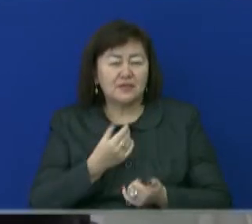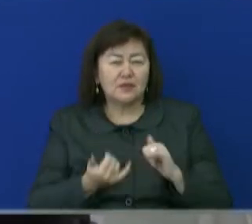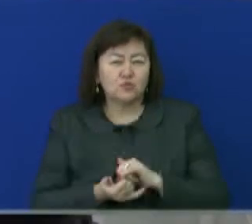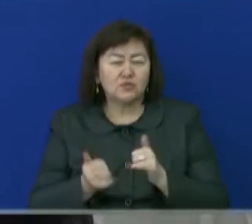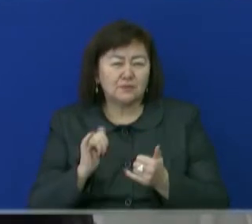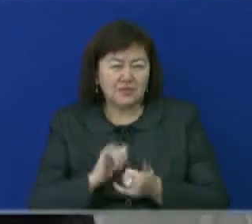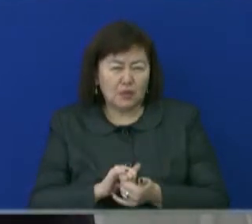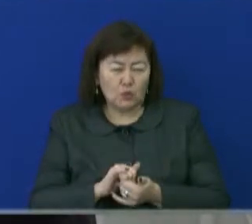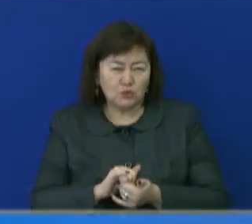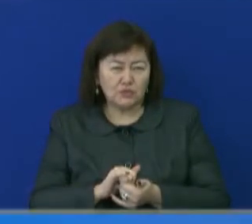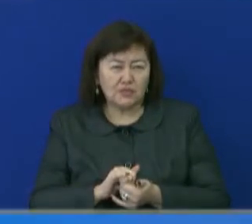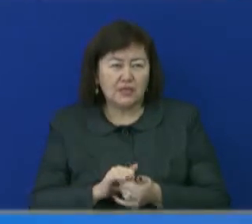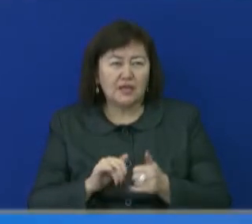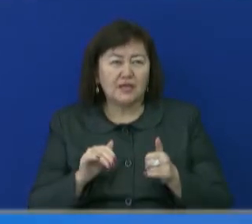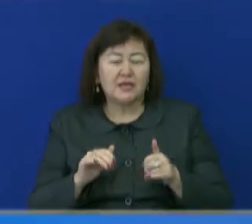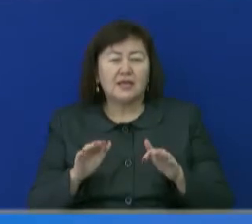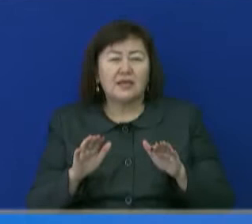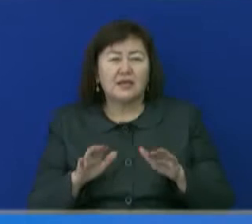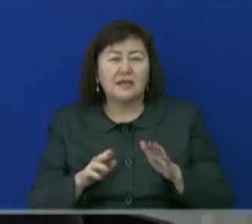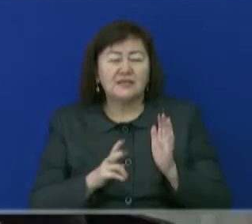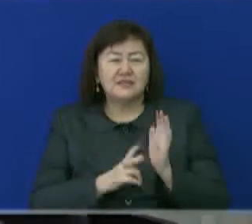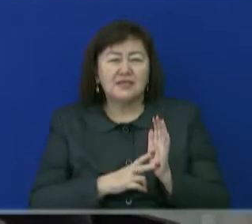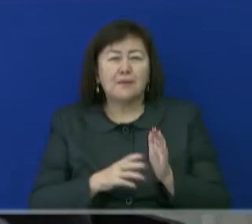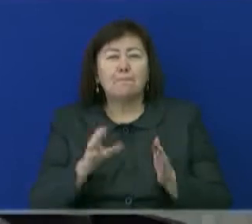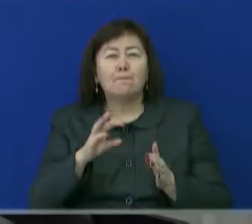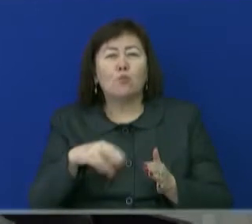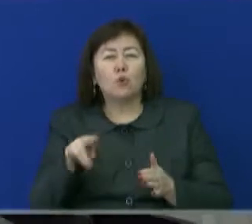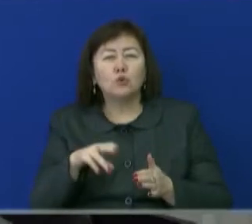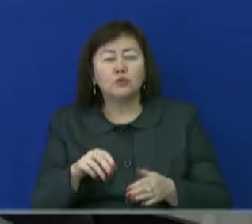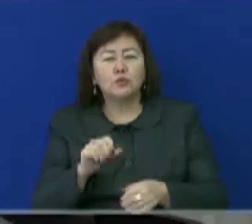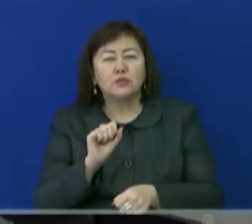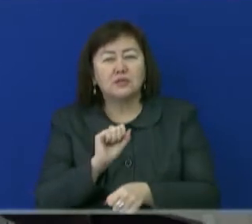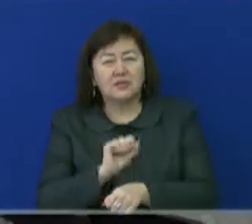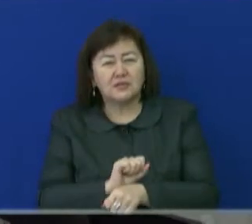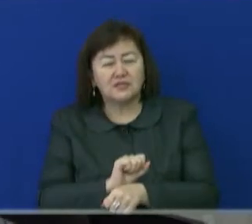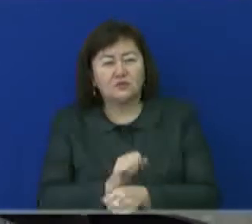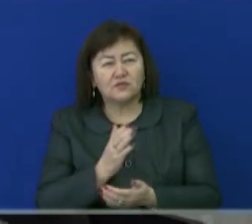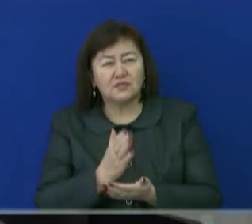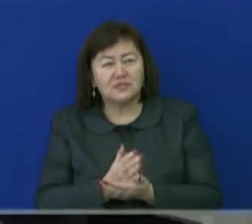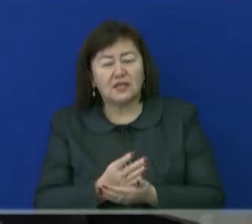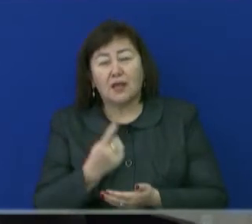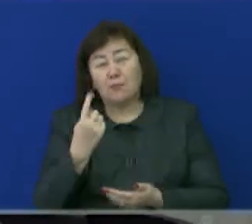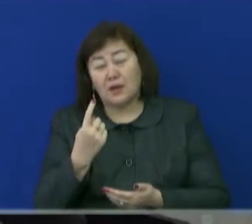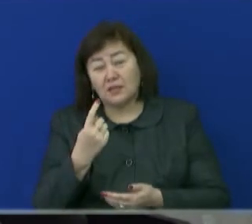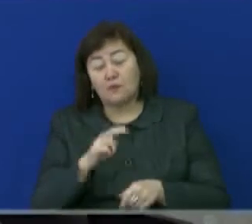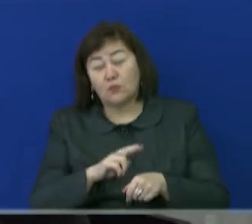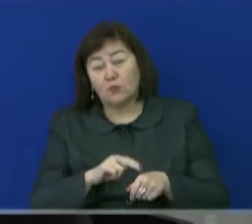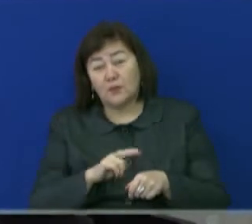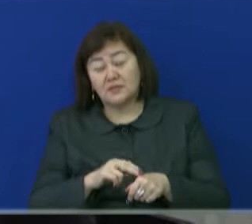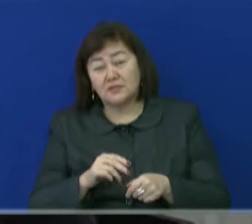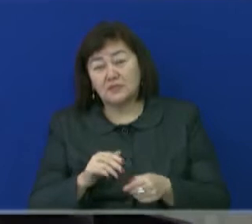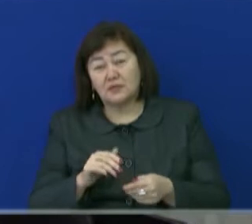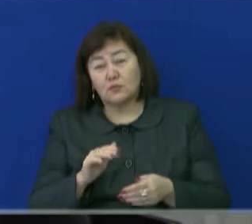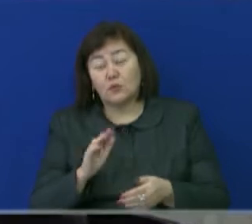Өскемен қаласында 7 модульдік пост бар. Семей қаласы мен Өскемен қаласында бір-бір учаскелік пункттан